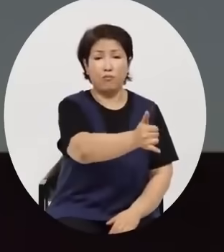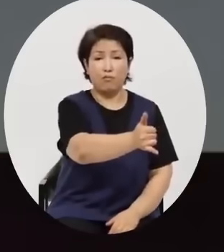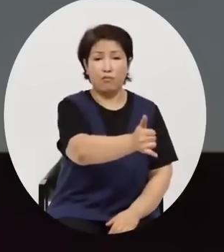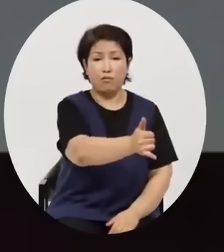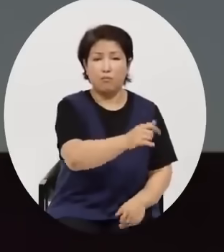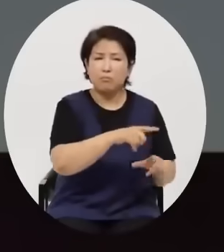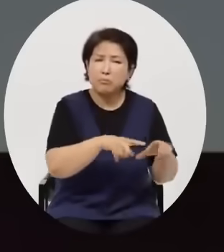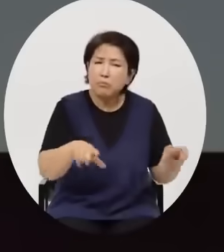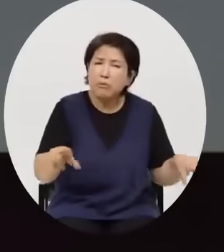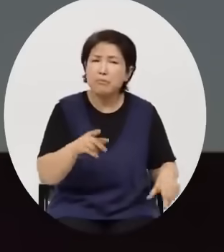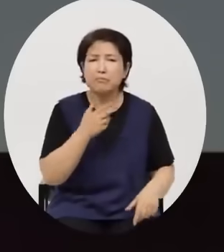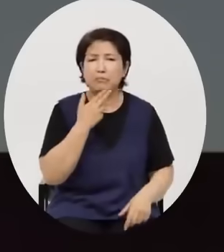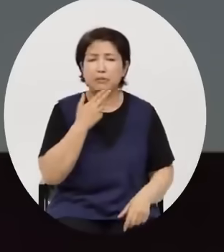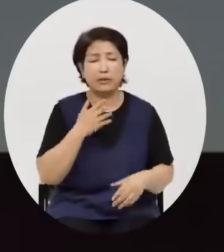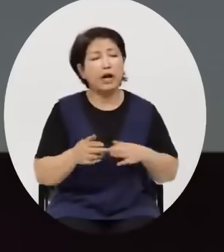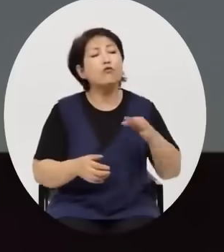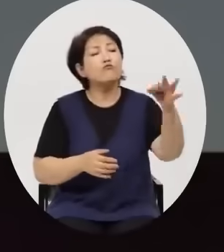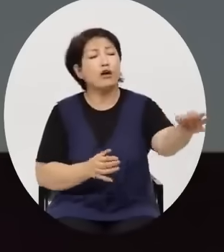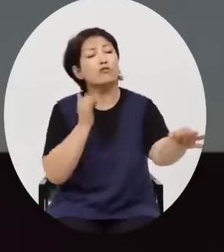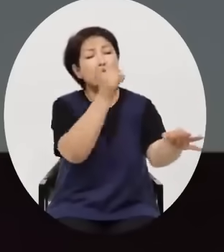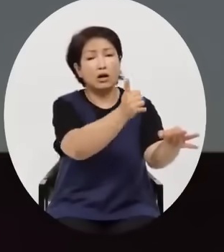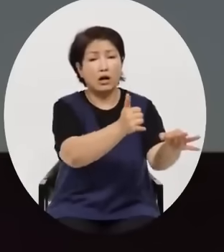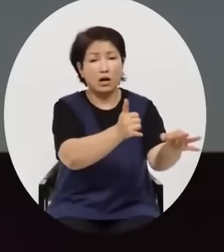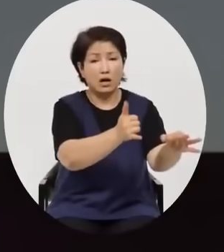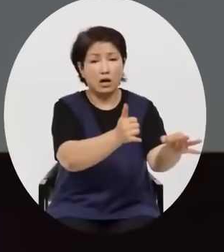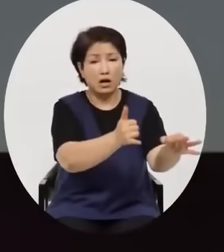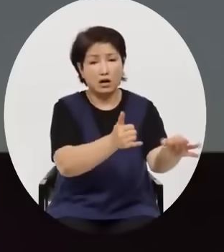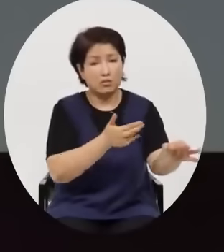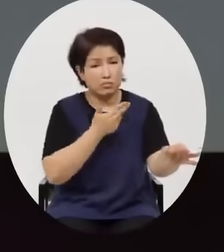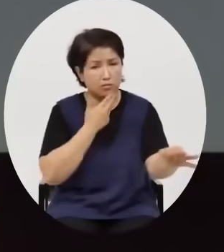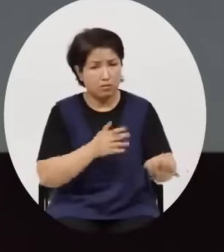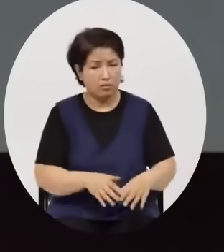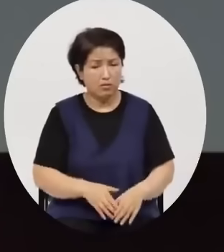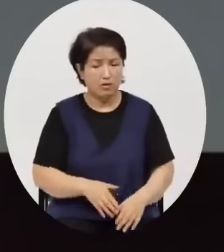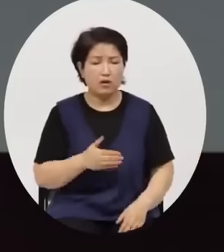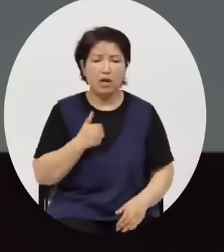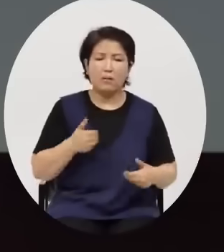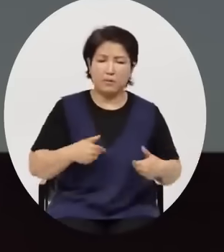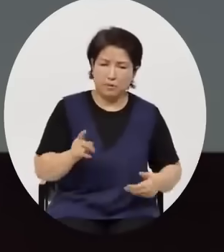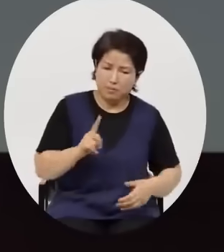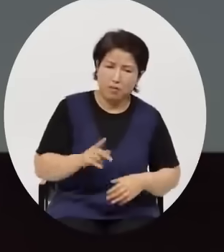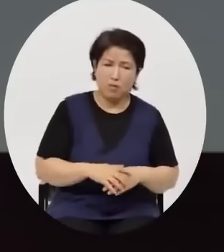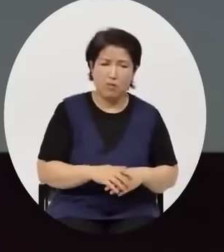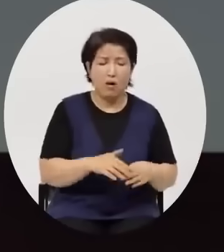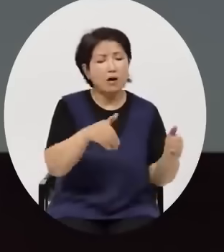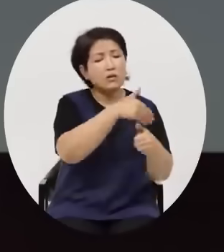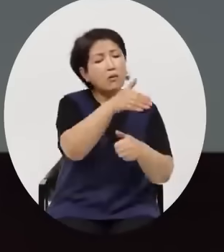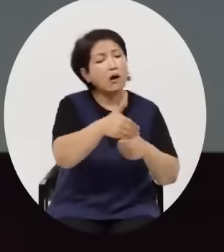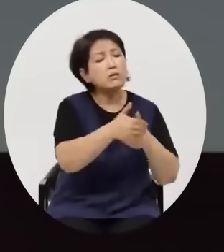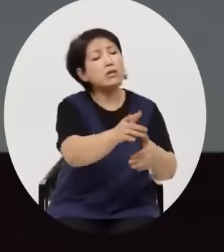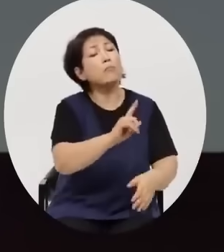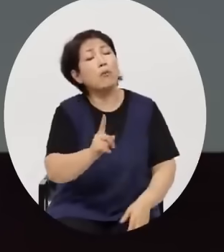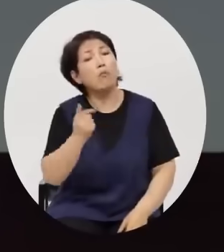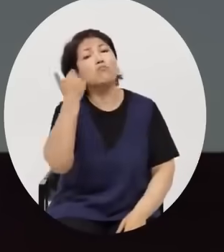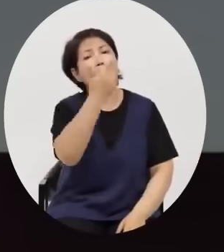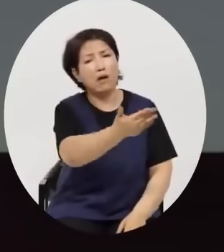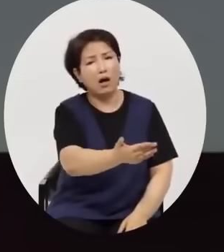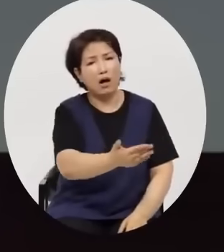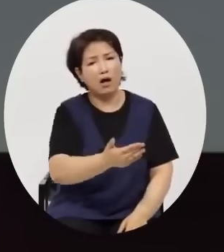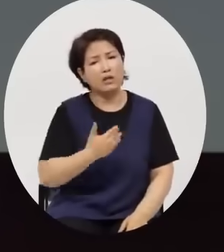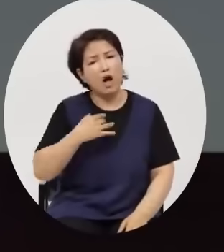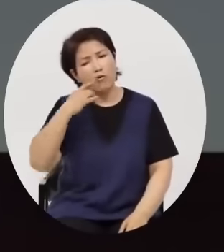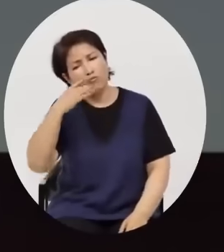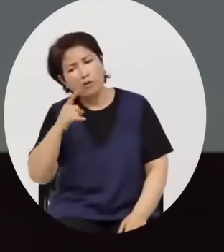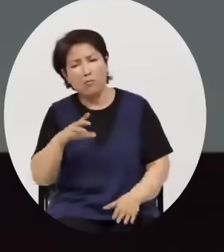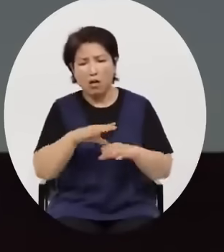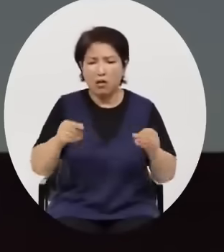테니까 이렇게 전화하는 경우가 100에 한 터이나 있어요. 내 뭐가 필요하다, 그거 어떻게 됐니, 뭐 다 자기